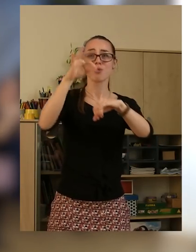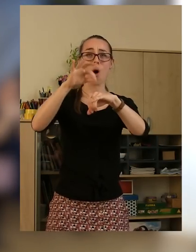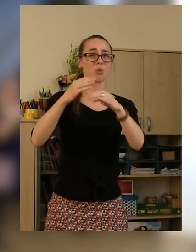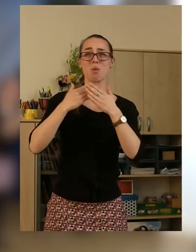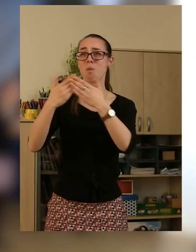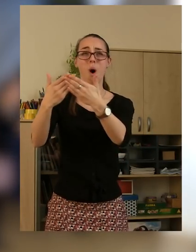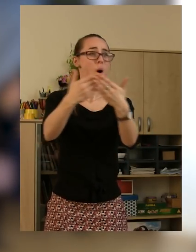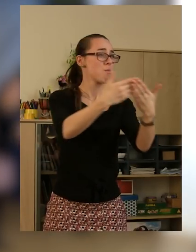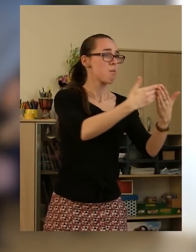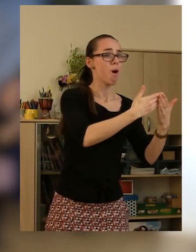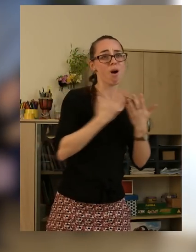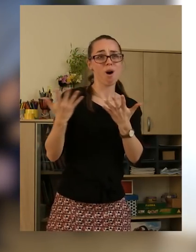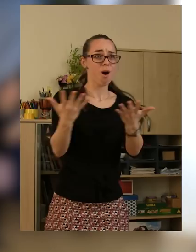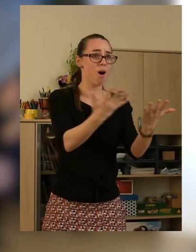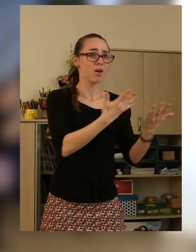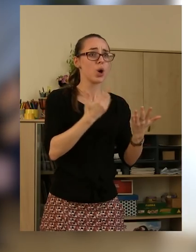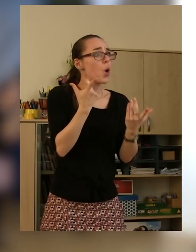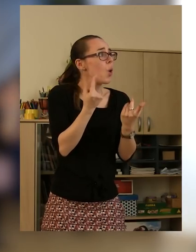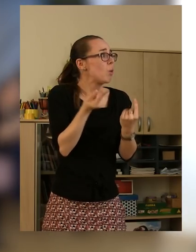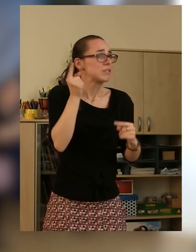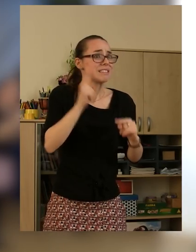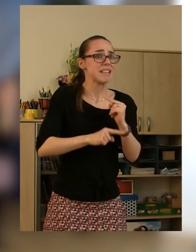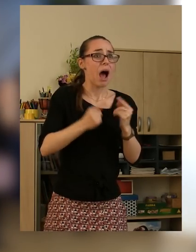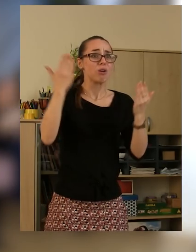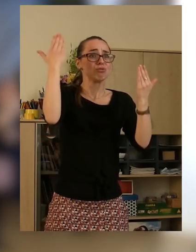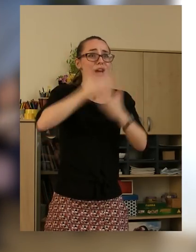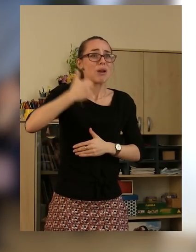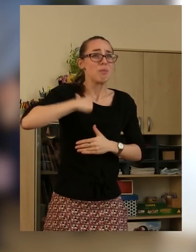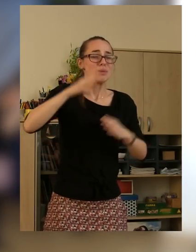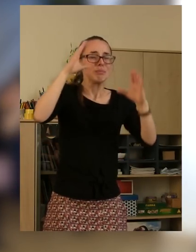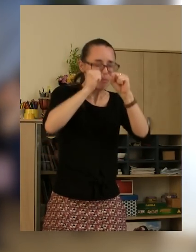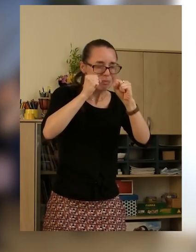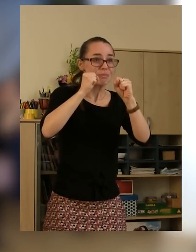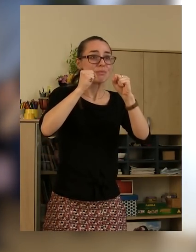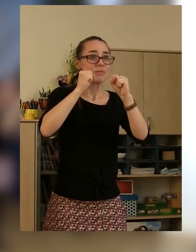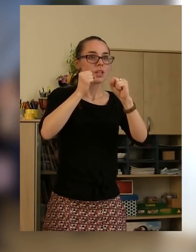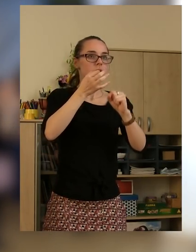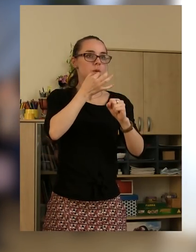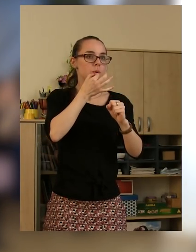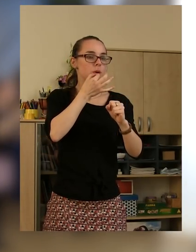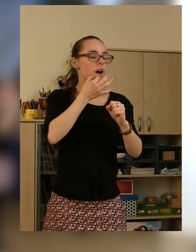určitý druhý souvislostí a tenhle chlap byl poctivý, byl německy poctivý.